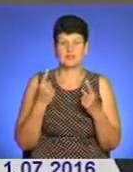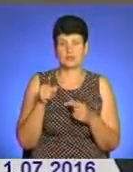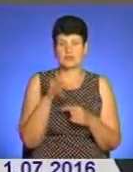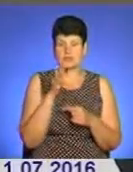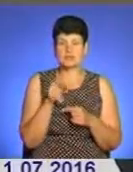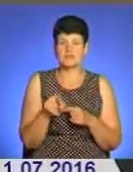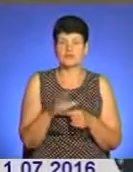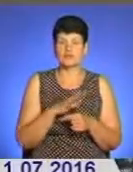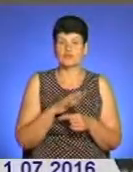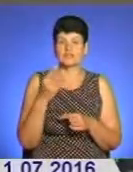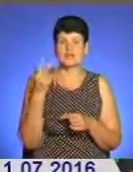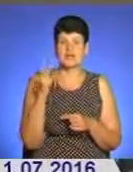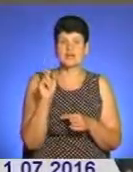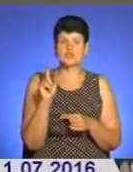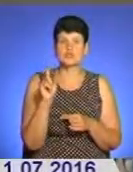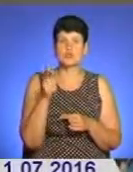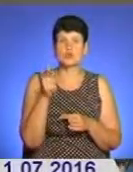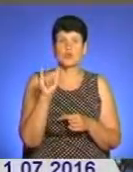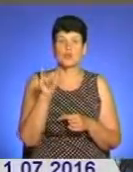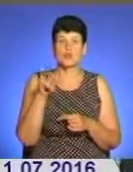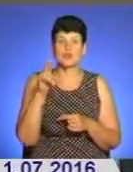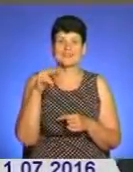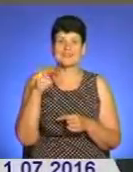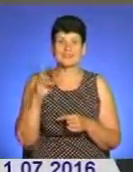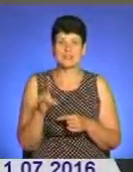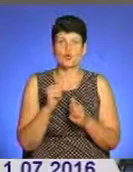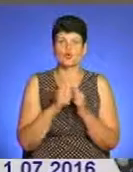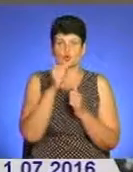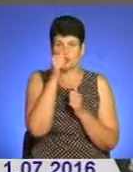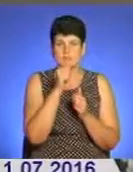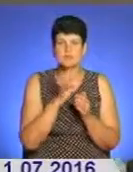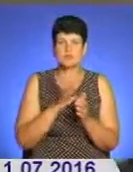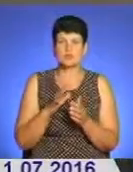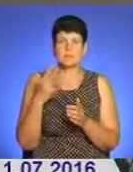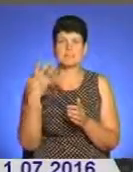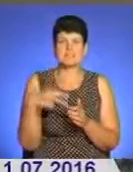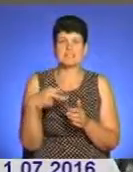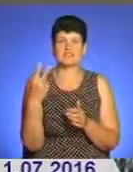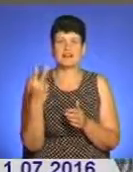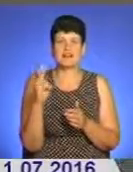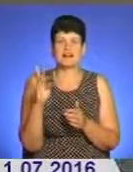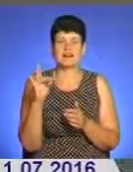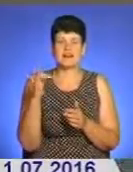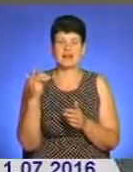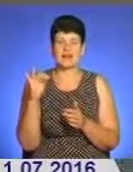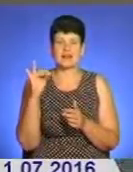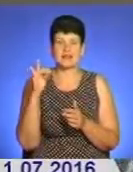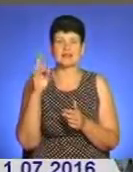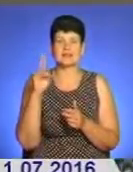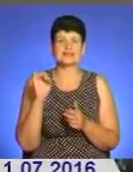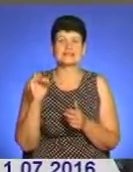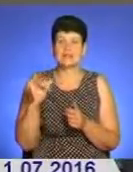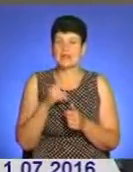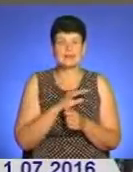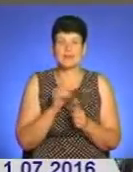Він становив 2 золоті гульдени. Щомісячна вкладка становила 52 крейцери. Тобто не кожна людина могла стати членом